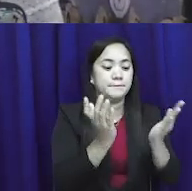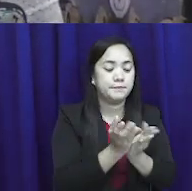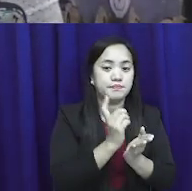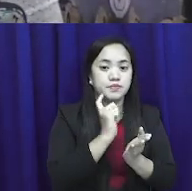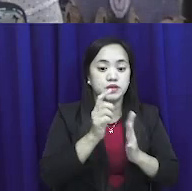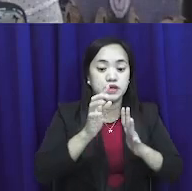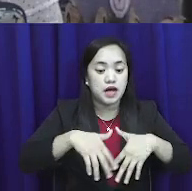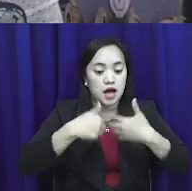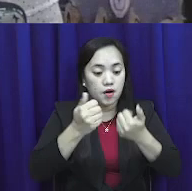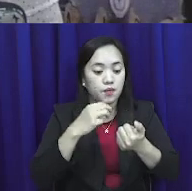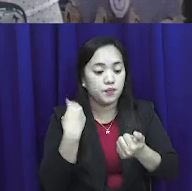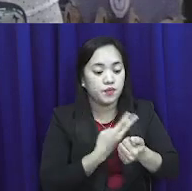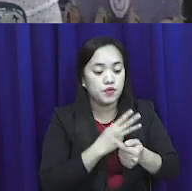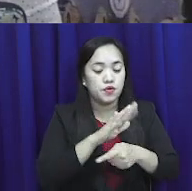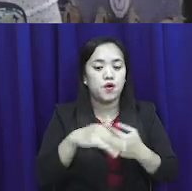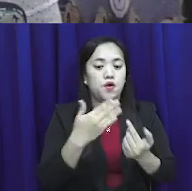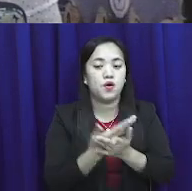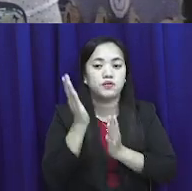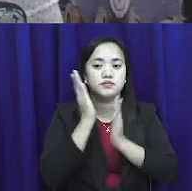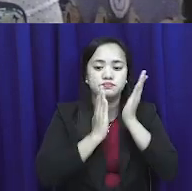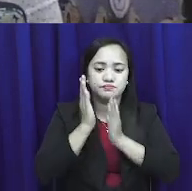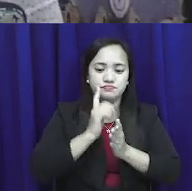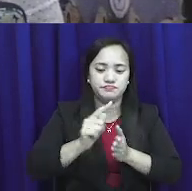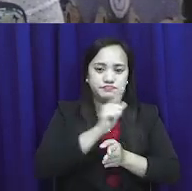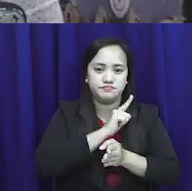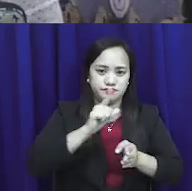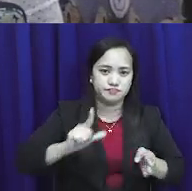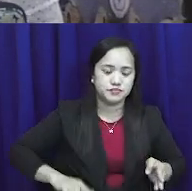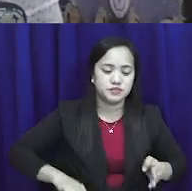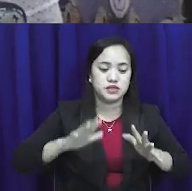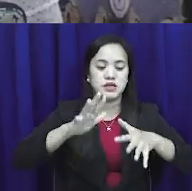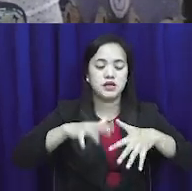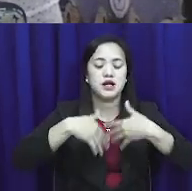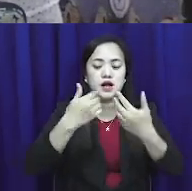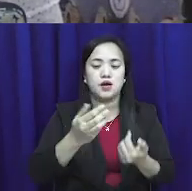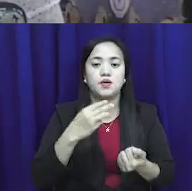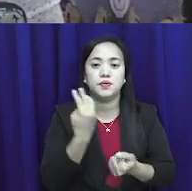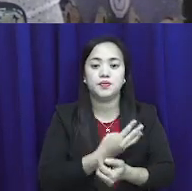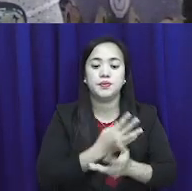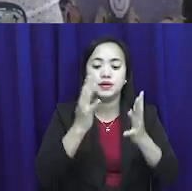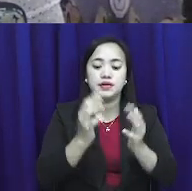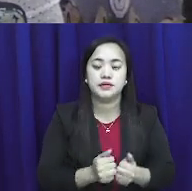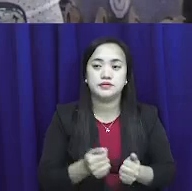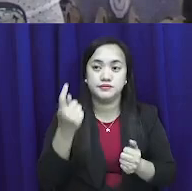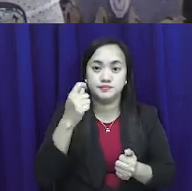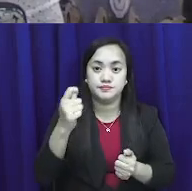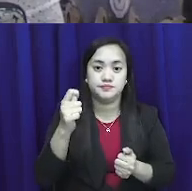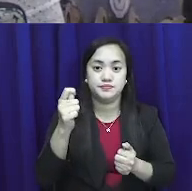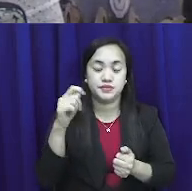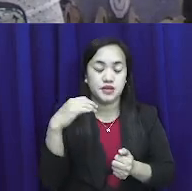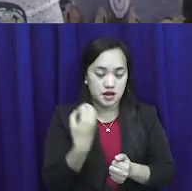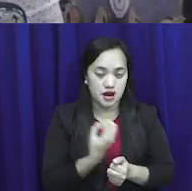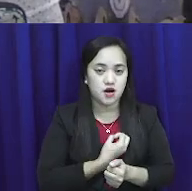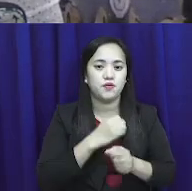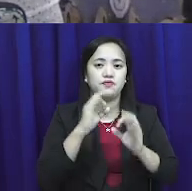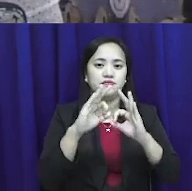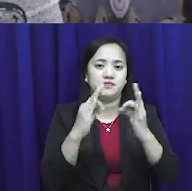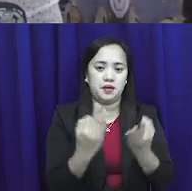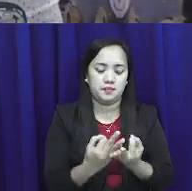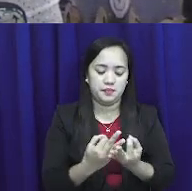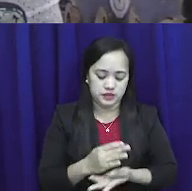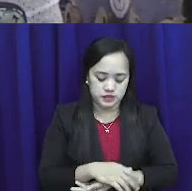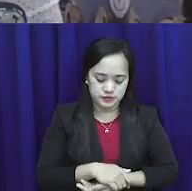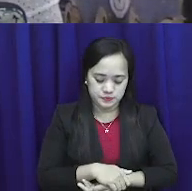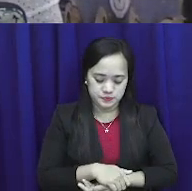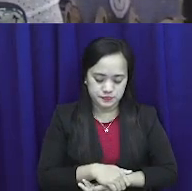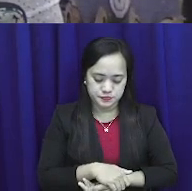pinaglilingkuran ang Panginoon kung paano natin pinaglilingkuran yung ating pamilya kasi Yes kung paano natin iniistima